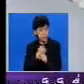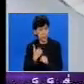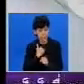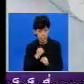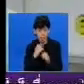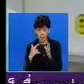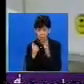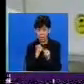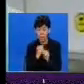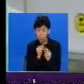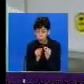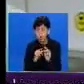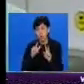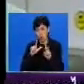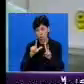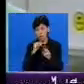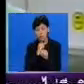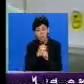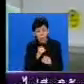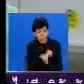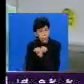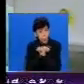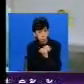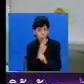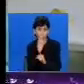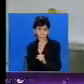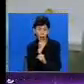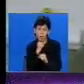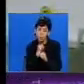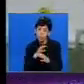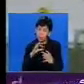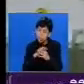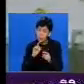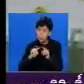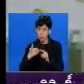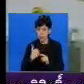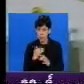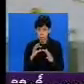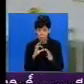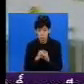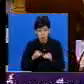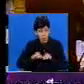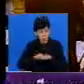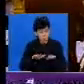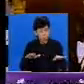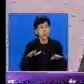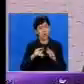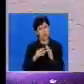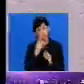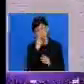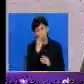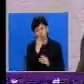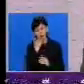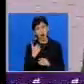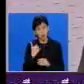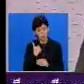การผลิตที่2ล้านโดสต่อปีเพื่อใช้ในการป้องกันไข้หวัดใหญ่ตามฤดูกาลในกรณีที่มีการระบาดของโรคนะค